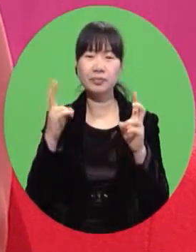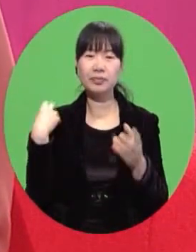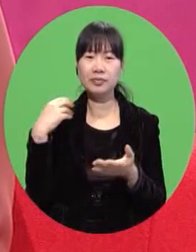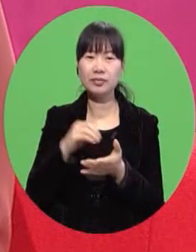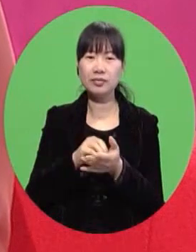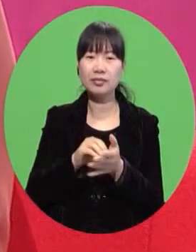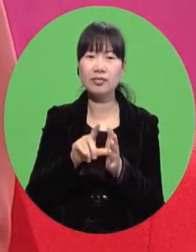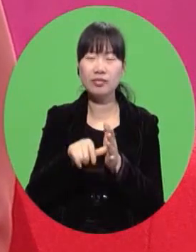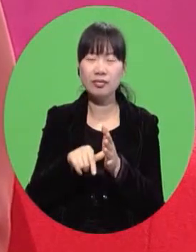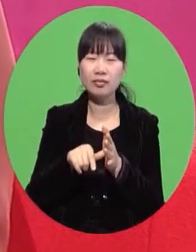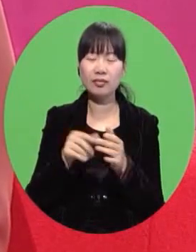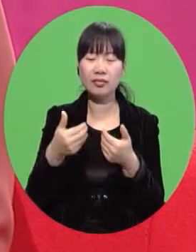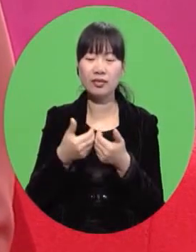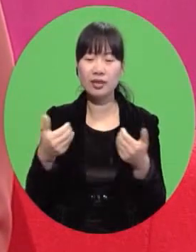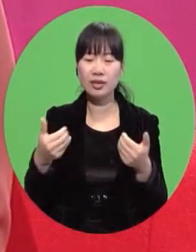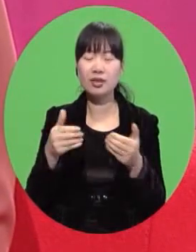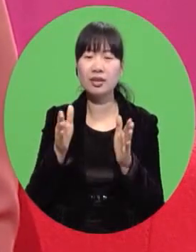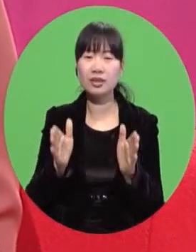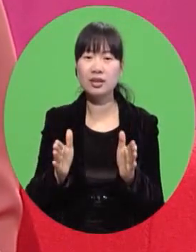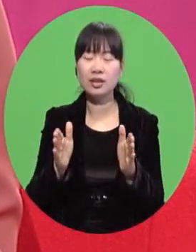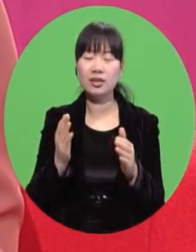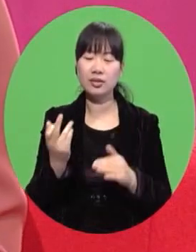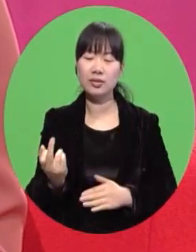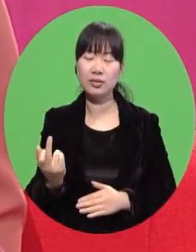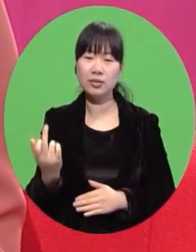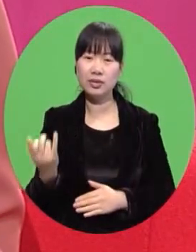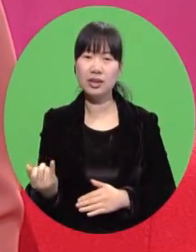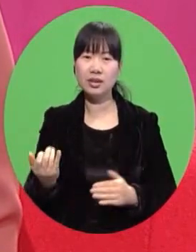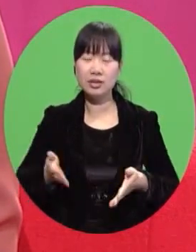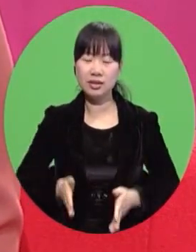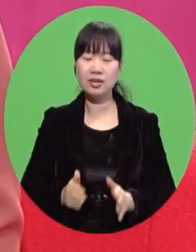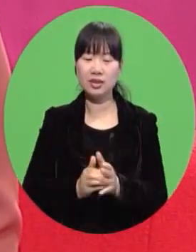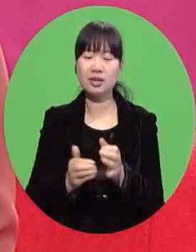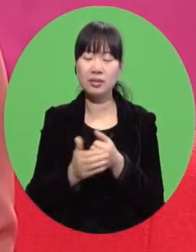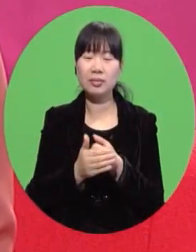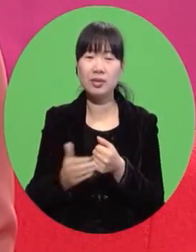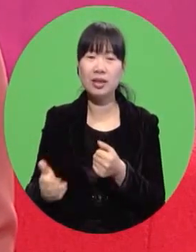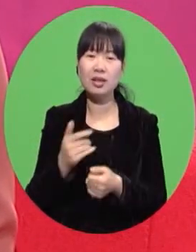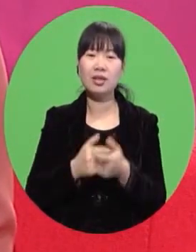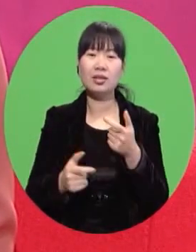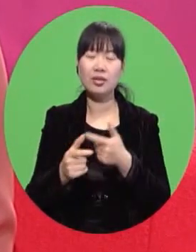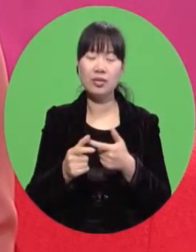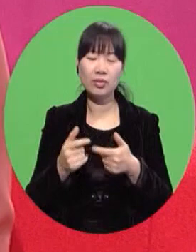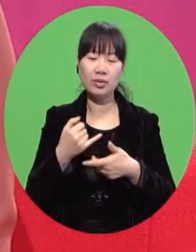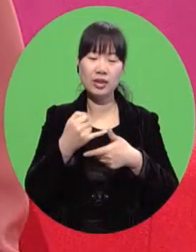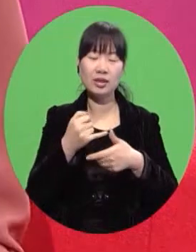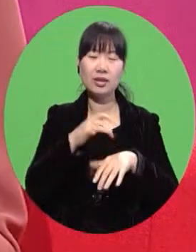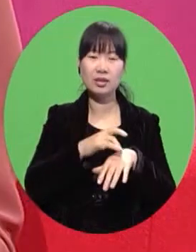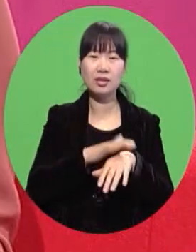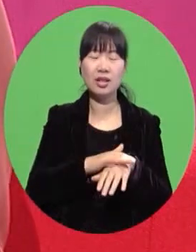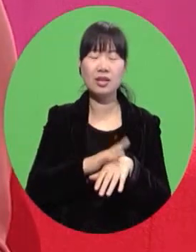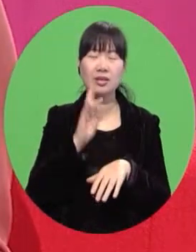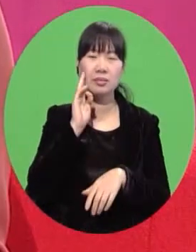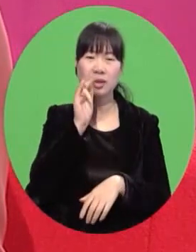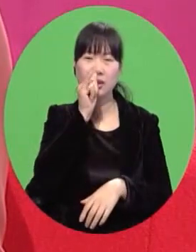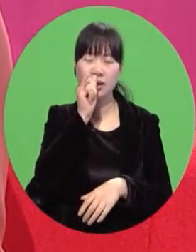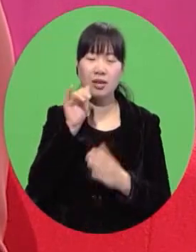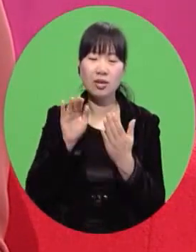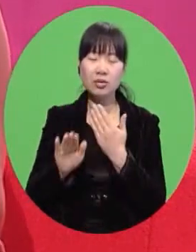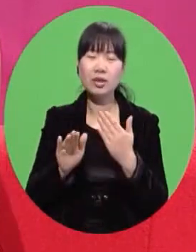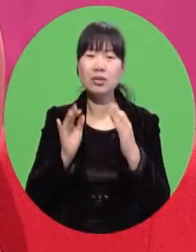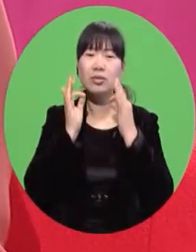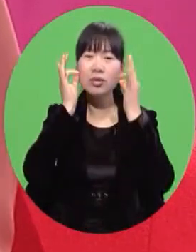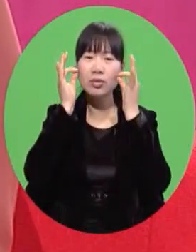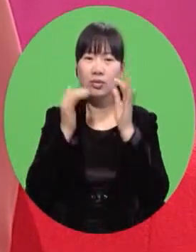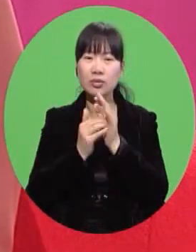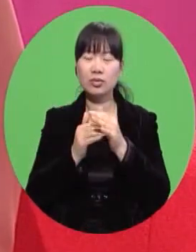떨어져 있었던 그 기간 네. 그리고 동생이 태어나면서 아이가 더 심해졌던 것 같다라고 말씀을 하셨거든요. 근데 그 네. 이후에 노력을 많이 하셨고 네.